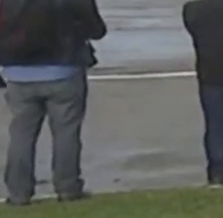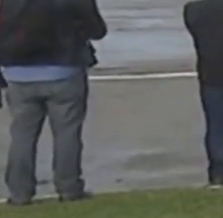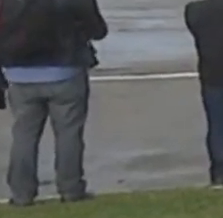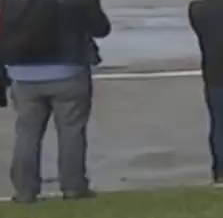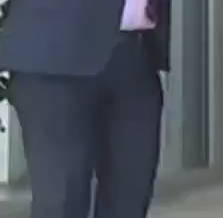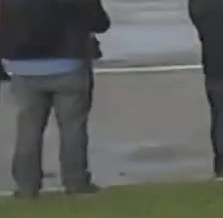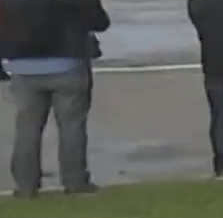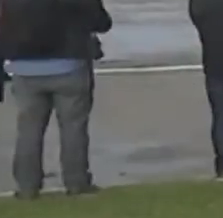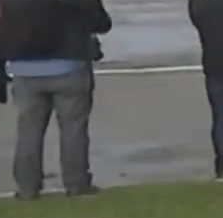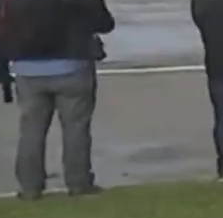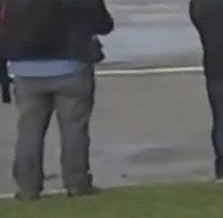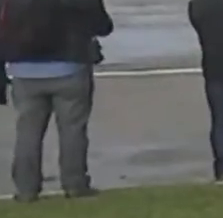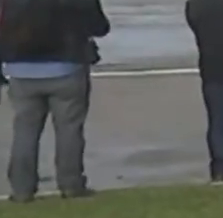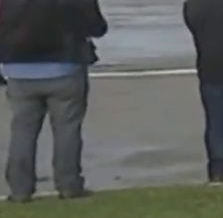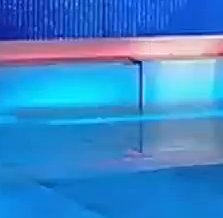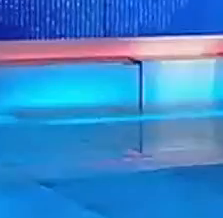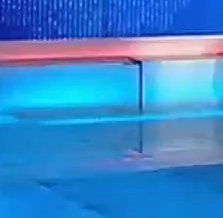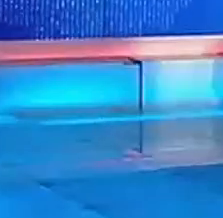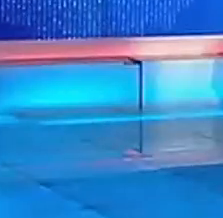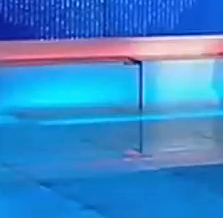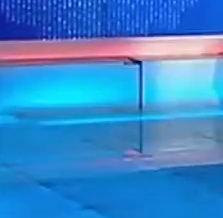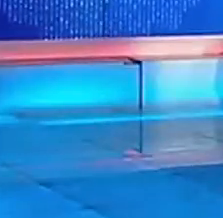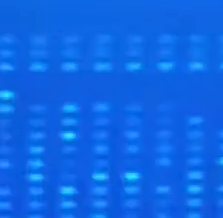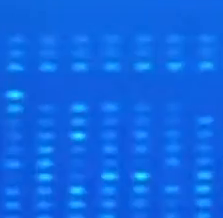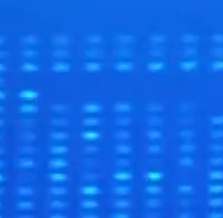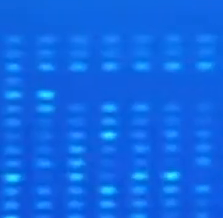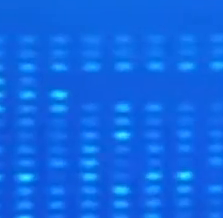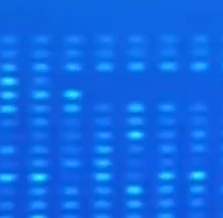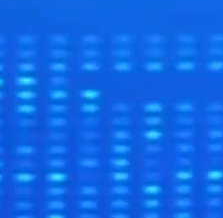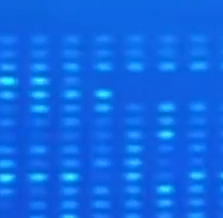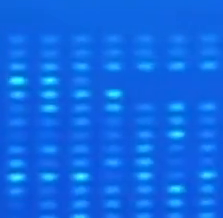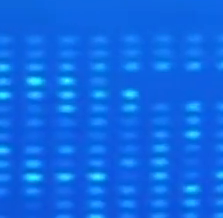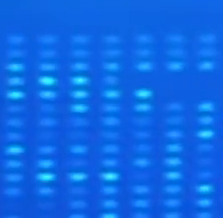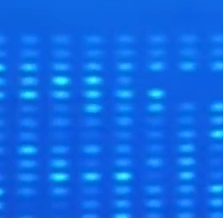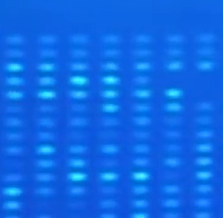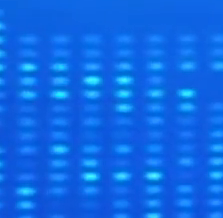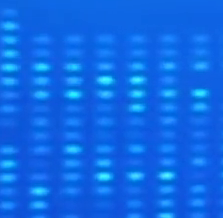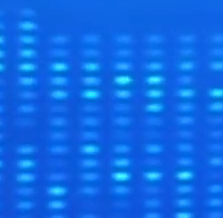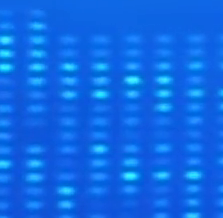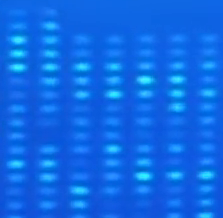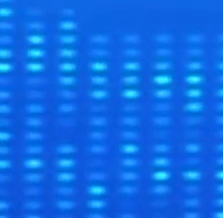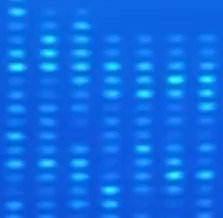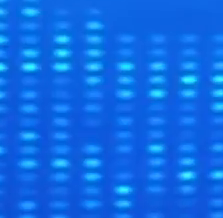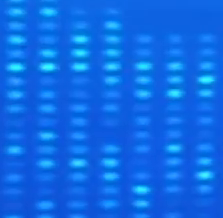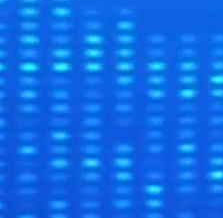السلام عليكم ورحمه الله في تونس وفي اخباره الليله